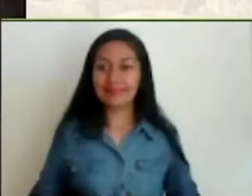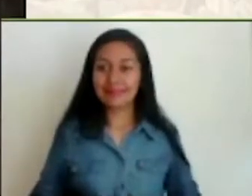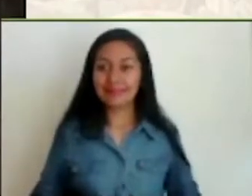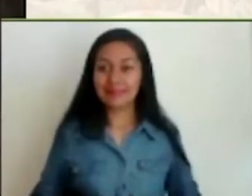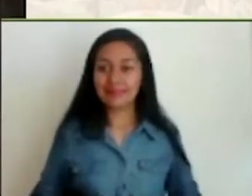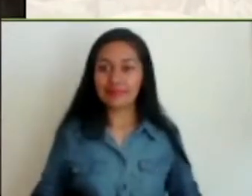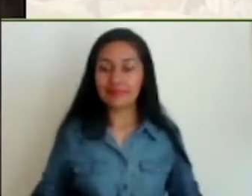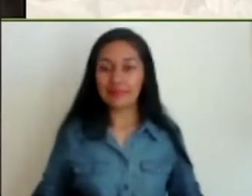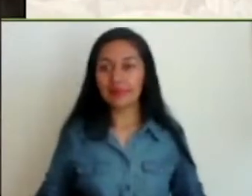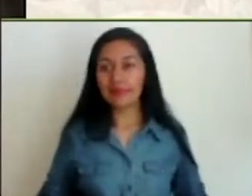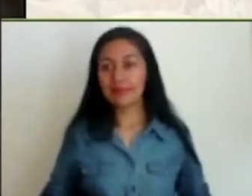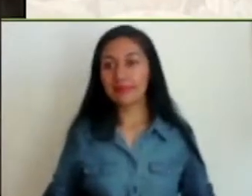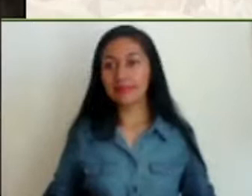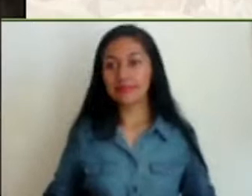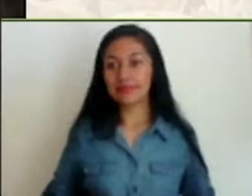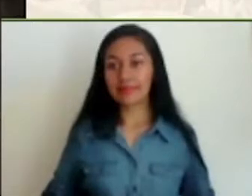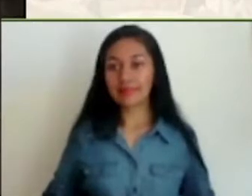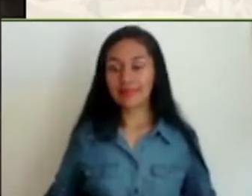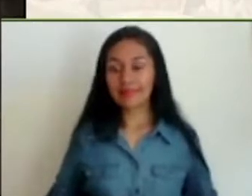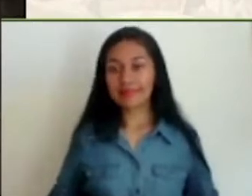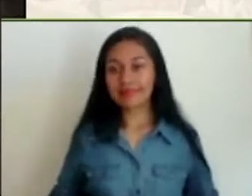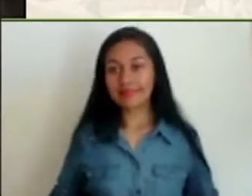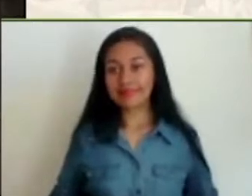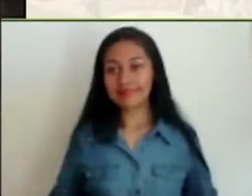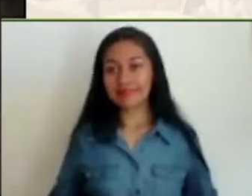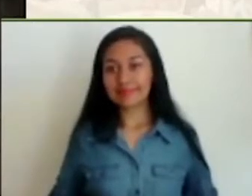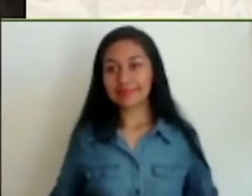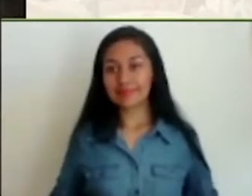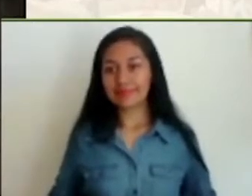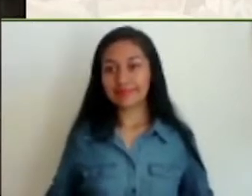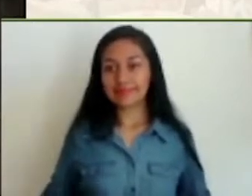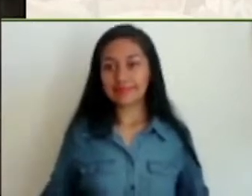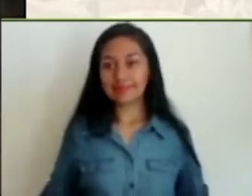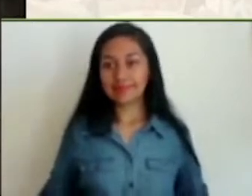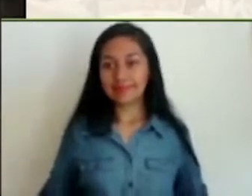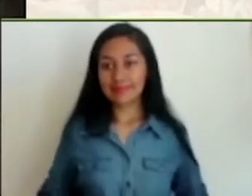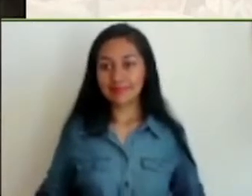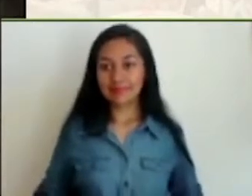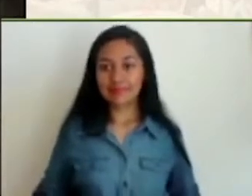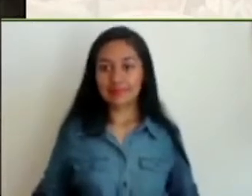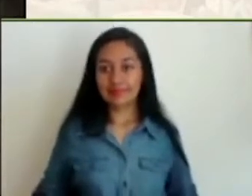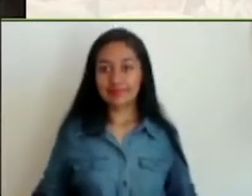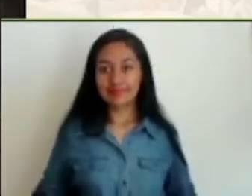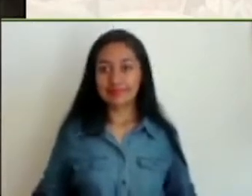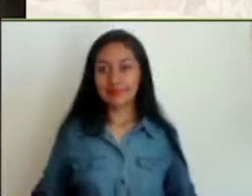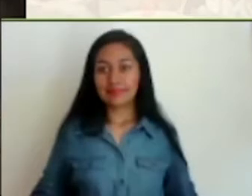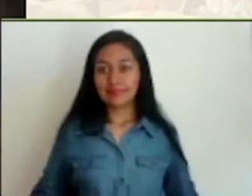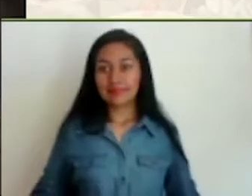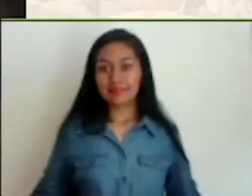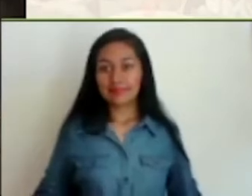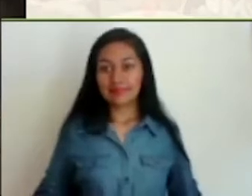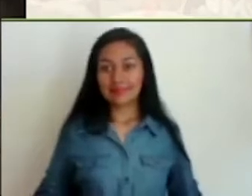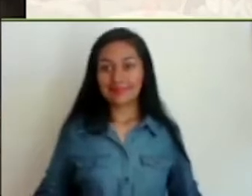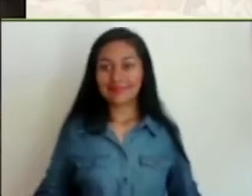1577. È l'unica osella coniata durante il breve dogado, di meno di due anni, di Sebastiano Venier, il trionfatore